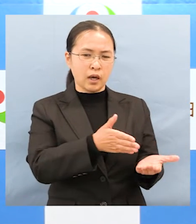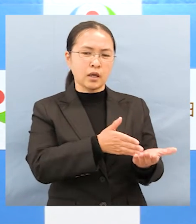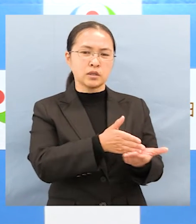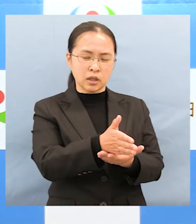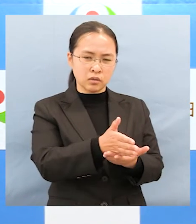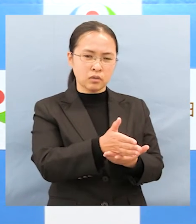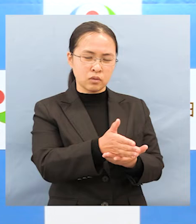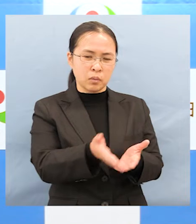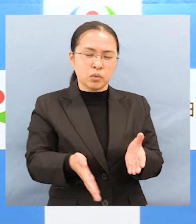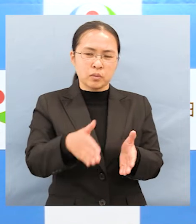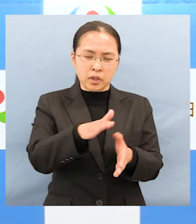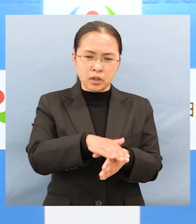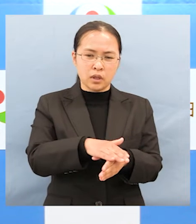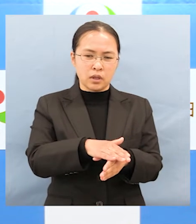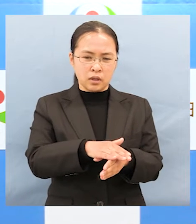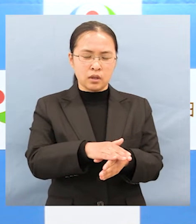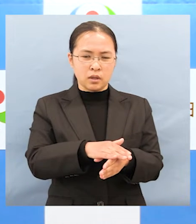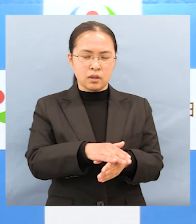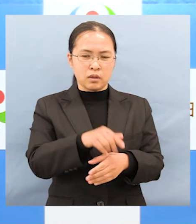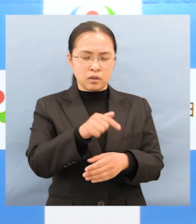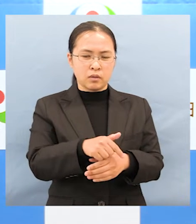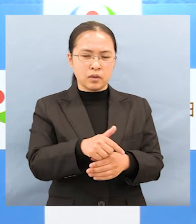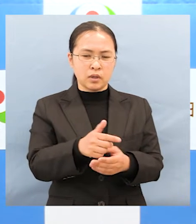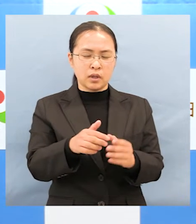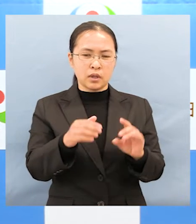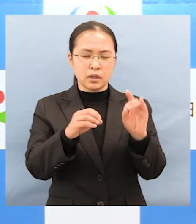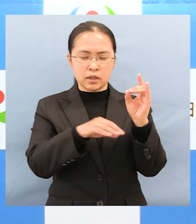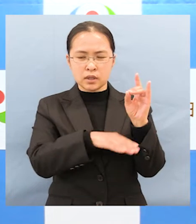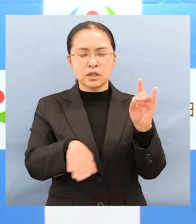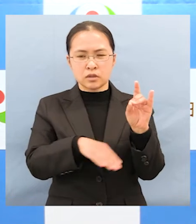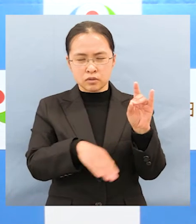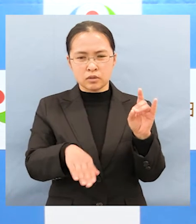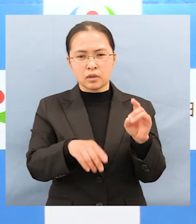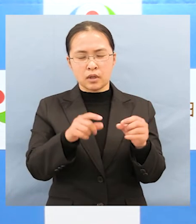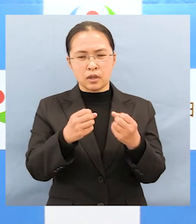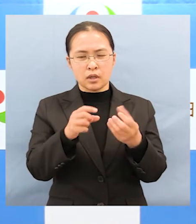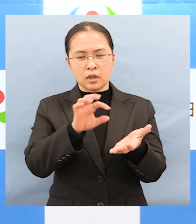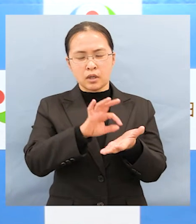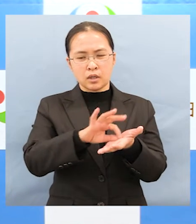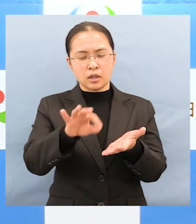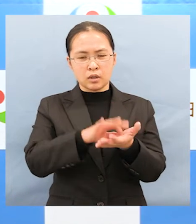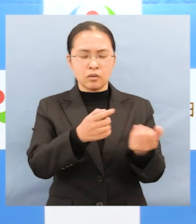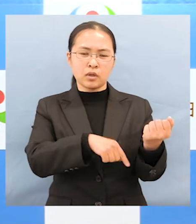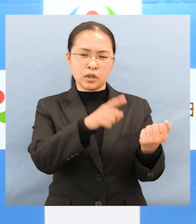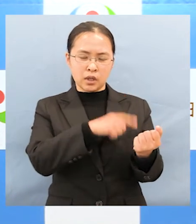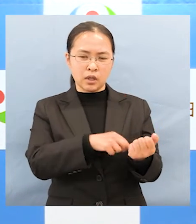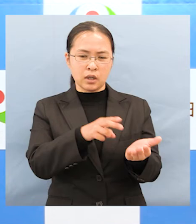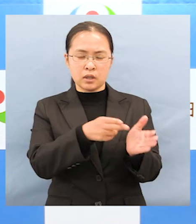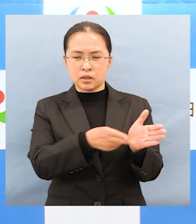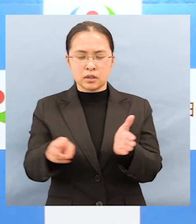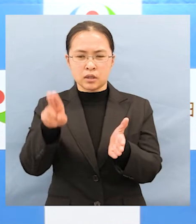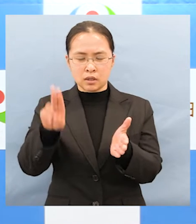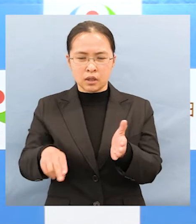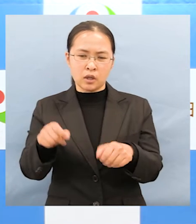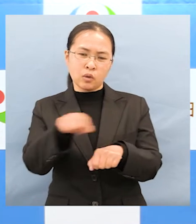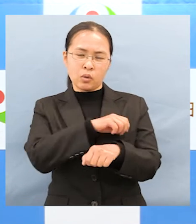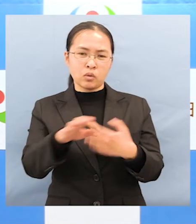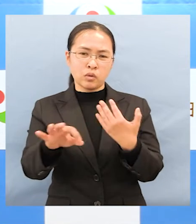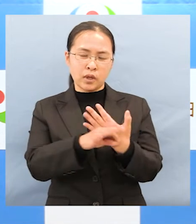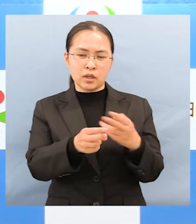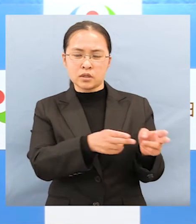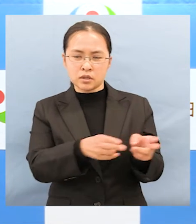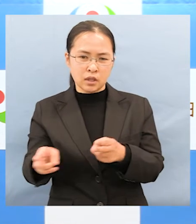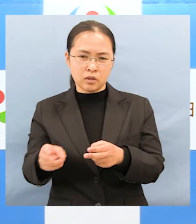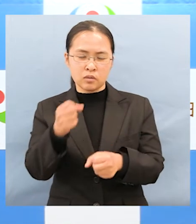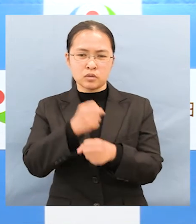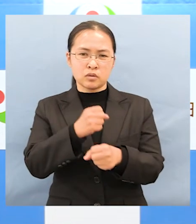というところも含めて、本市独自の基準として、利用権設定による小規模特例制度創設をしていきた